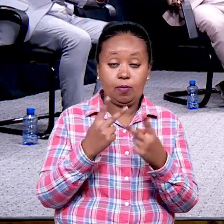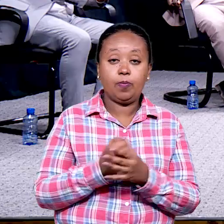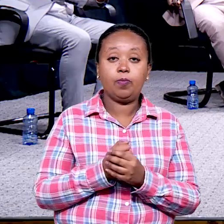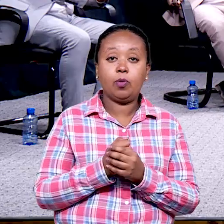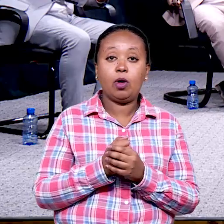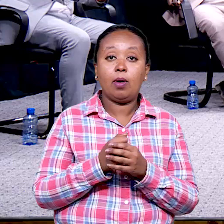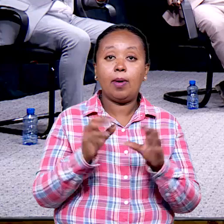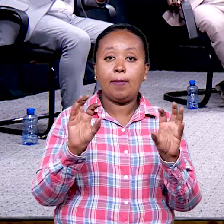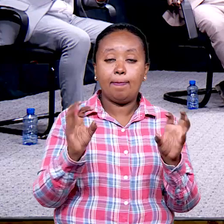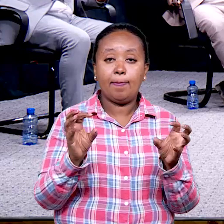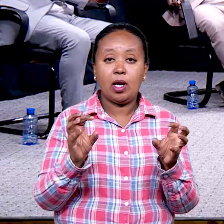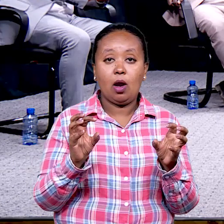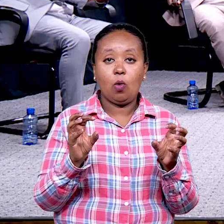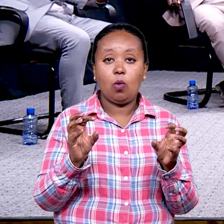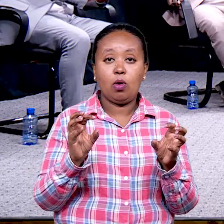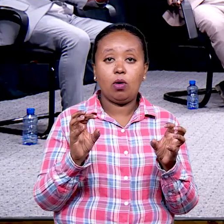ሚዲያው